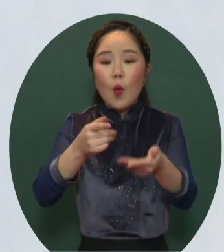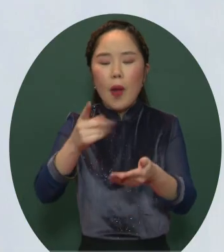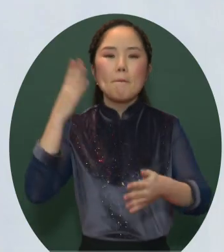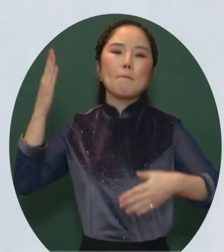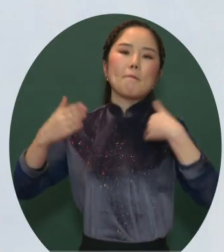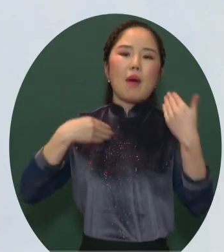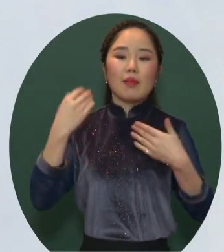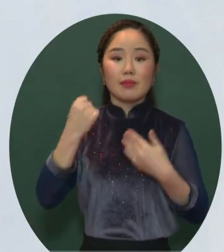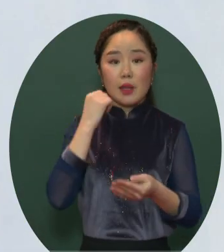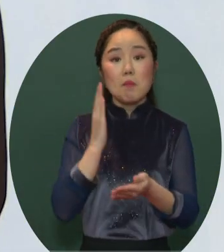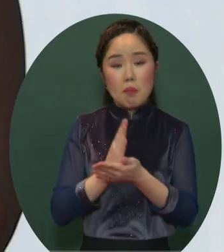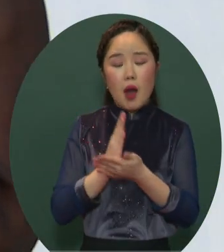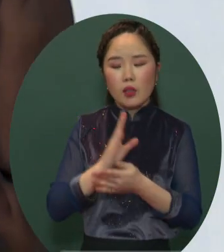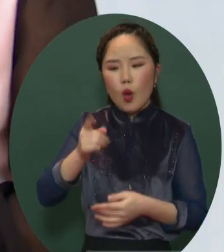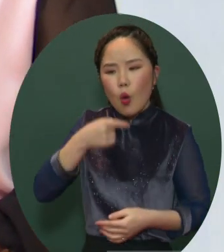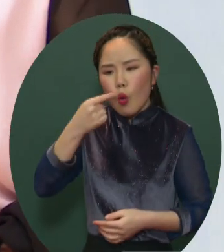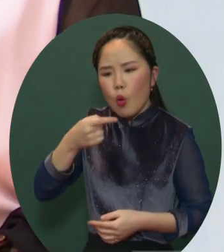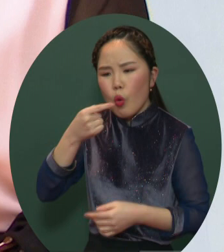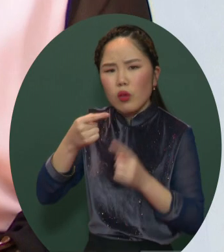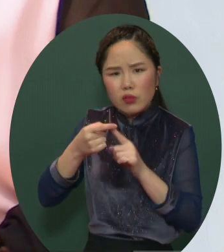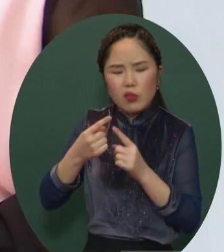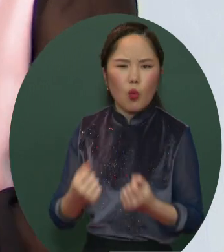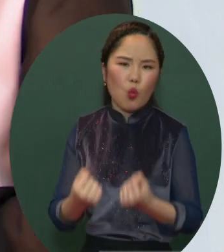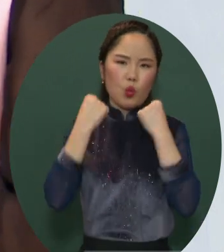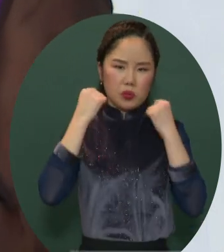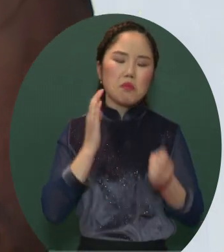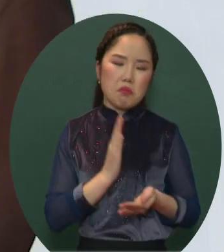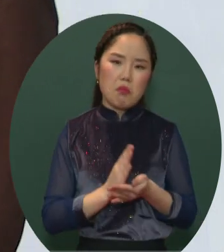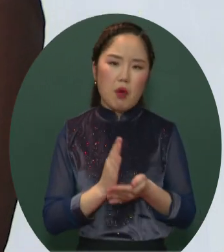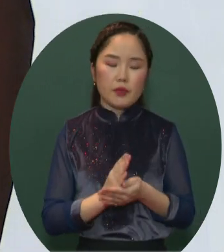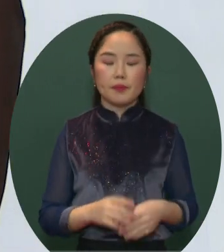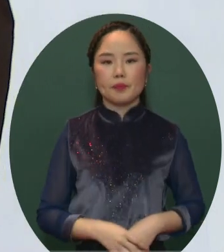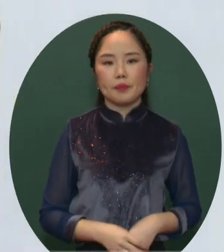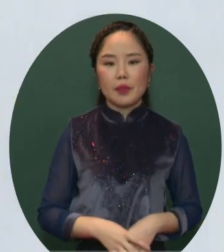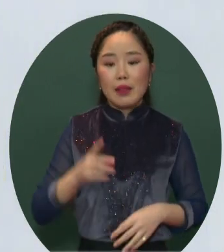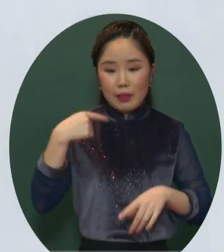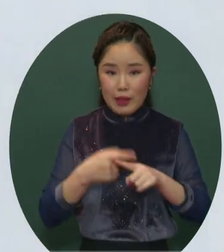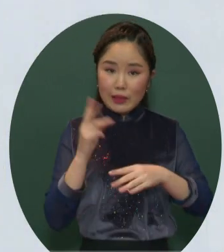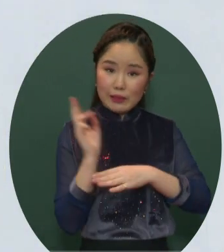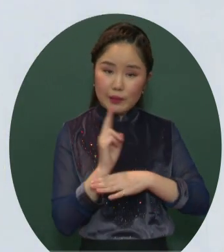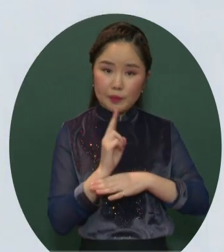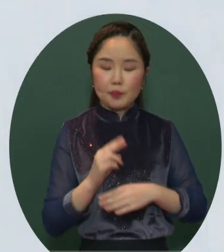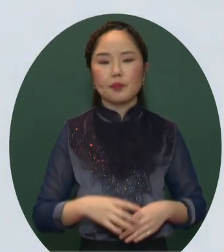бол шидтэй гэдгийг ойлгосон мэт хүмүүд ээ. За, дараагийн даалгавраа оръё.